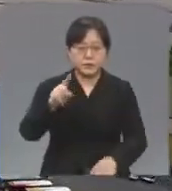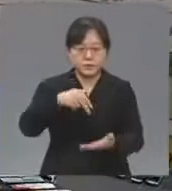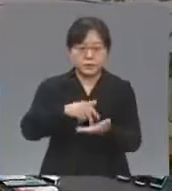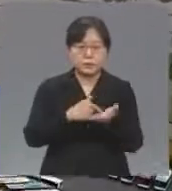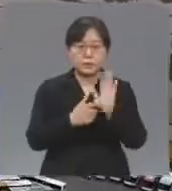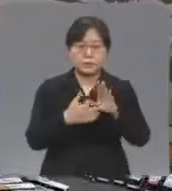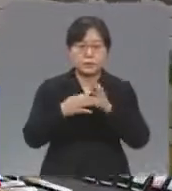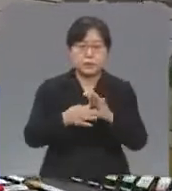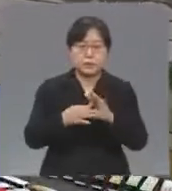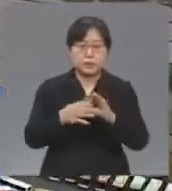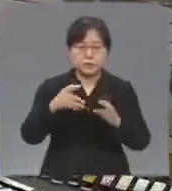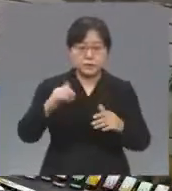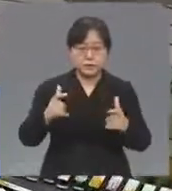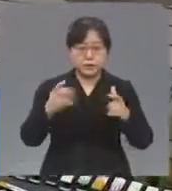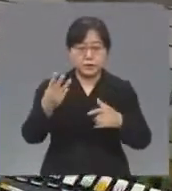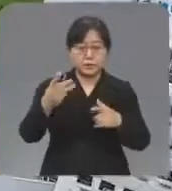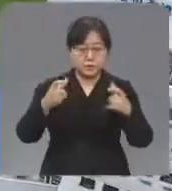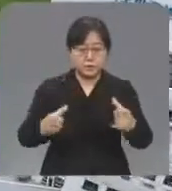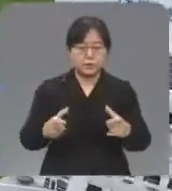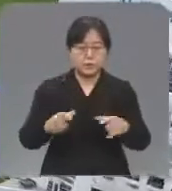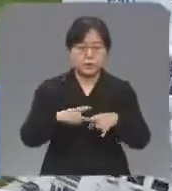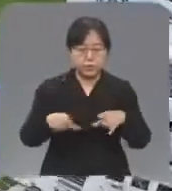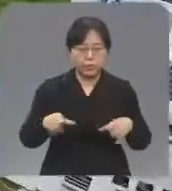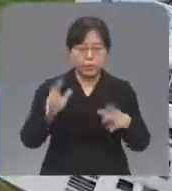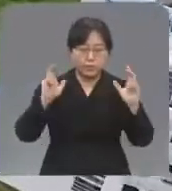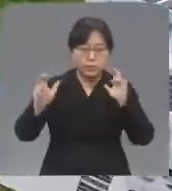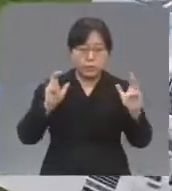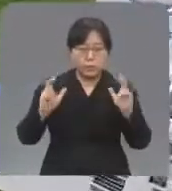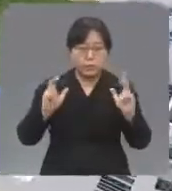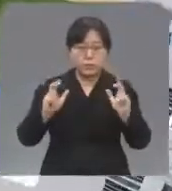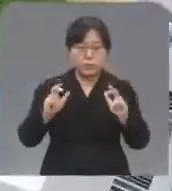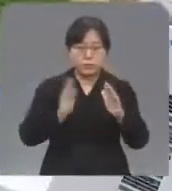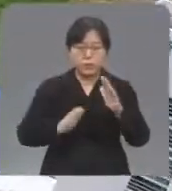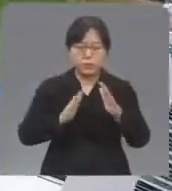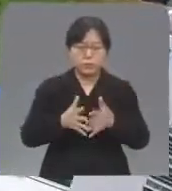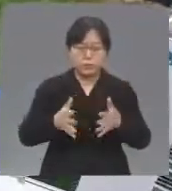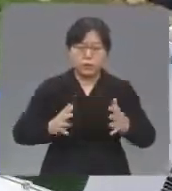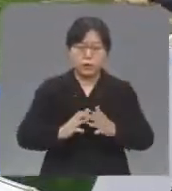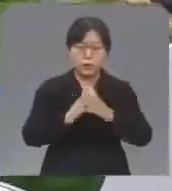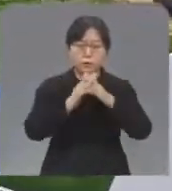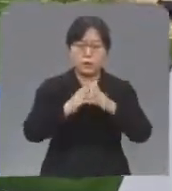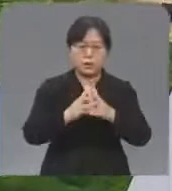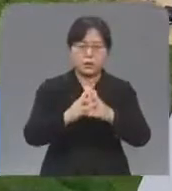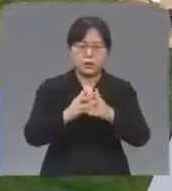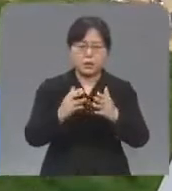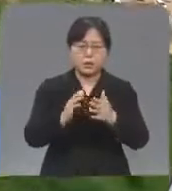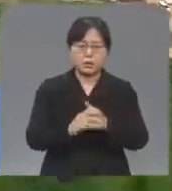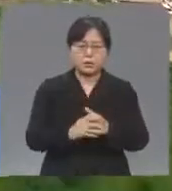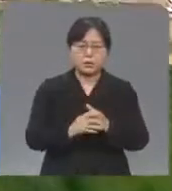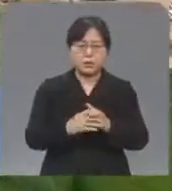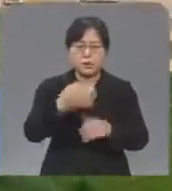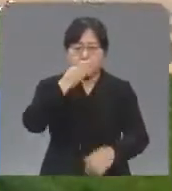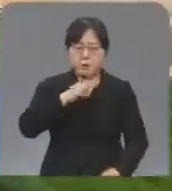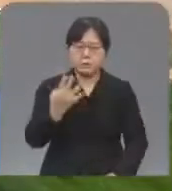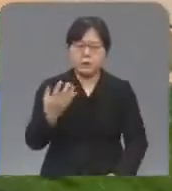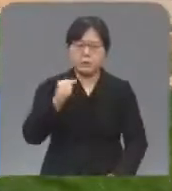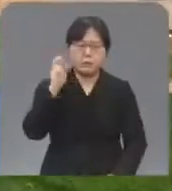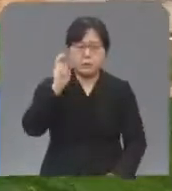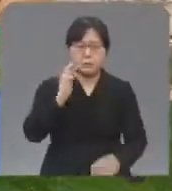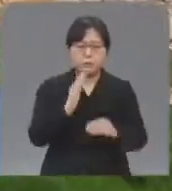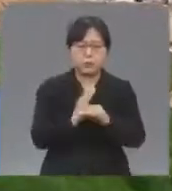통해 첨단 3지구 개발 사업에 참여하는 민간 사업자가 공동주택 개발에 따른 이익이 최소 4천억 원으로